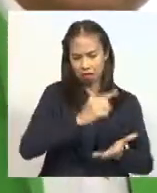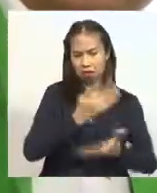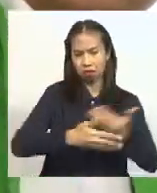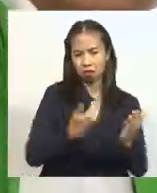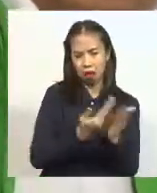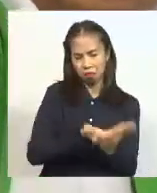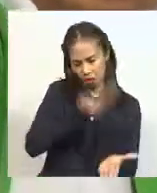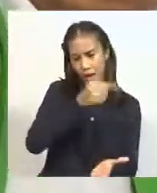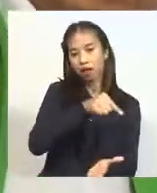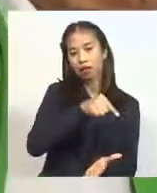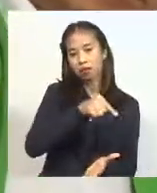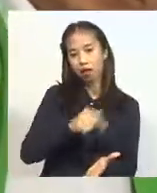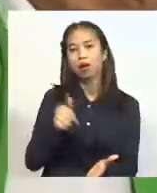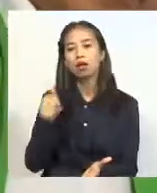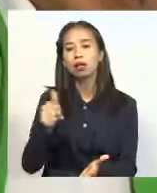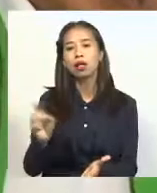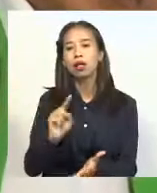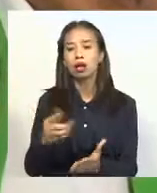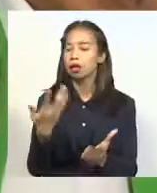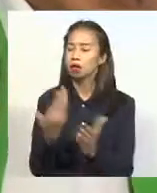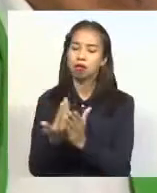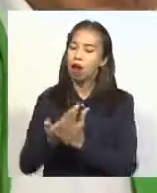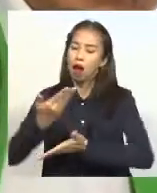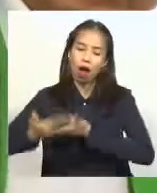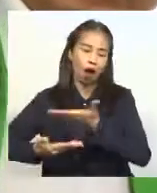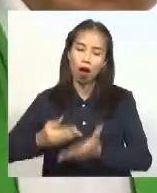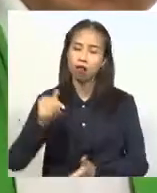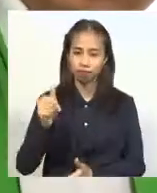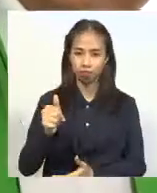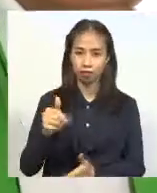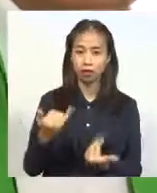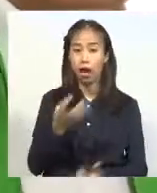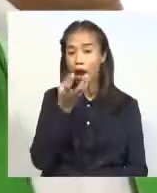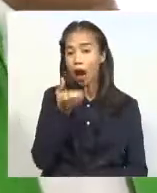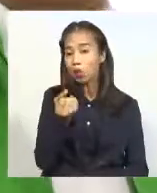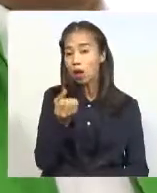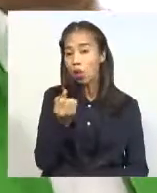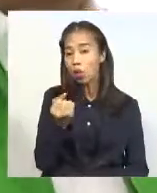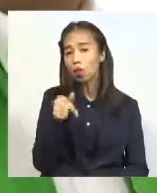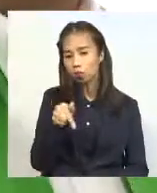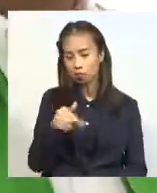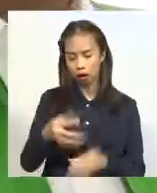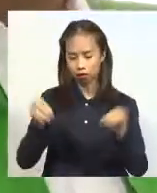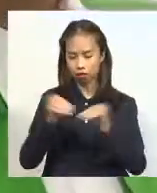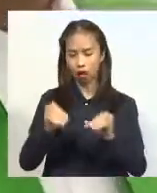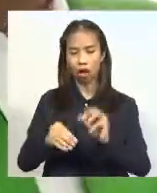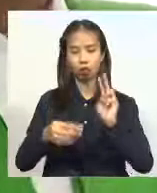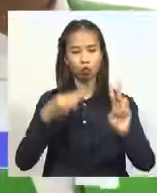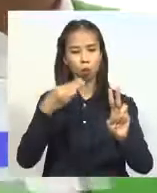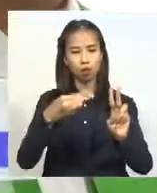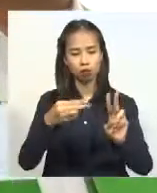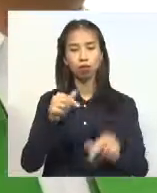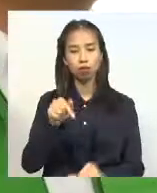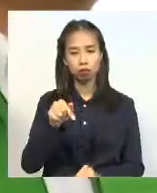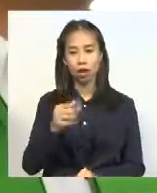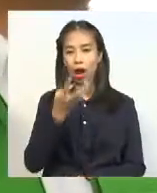รงนี้ก็เป็นผลดีคือทุกกิโลได้ราคาขนาดนี้นะครับข้าวเหนียวตอนนี้ก็ไปเกือบ 20,000 นะครับแล้วก็ข้